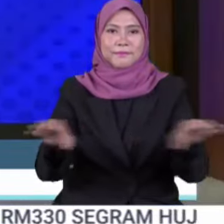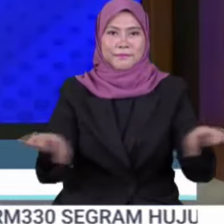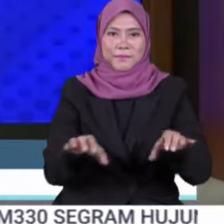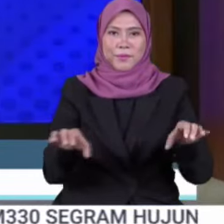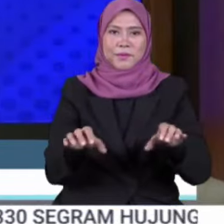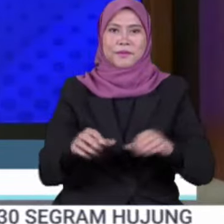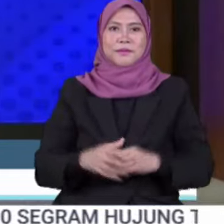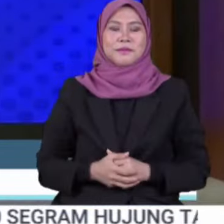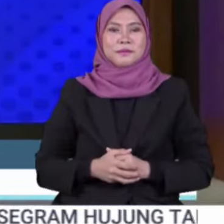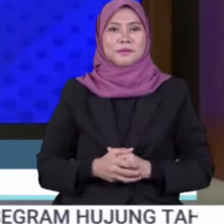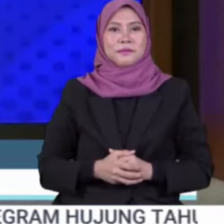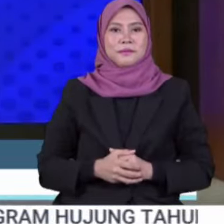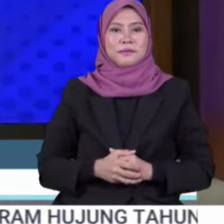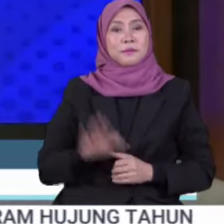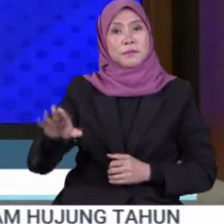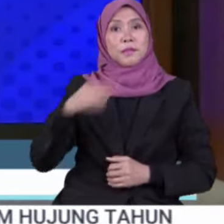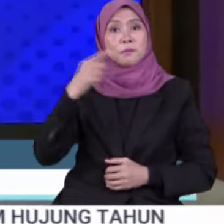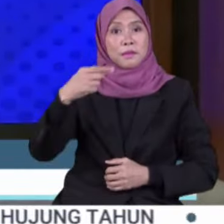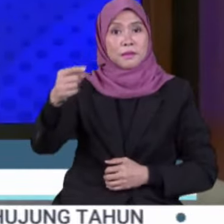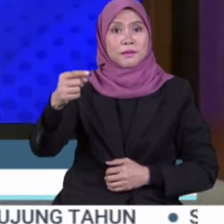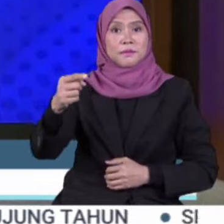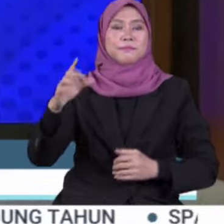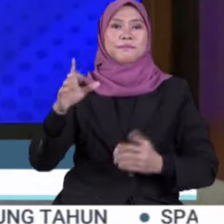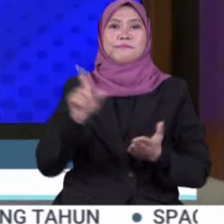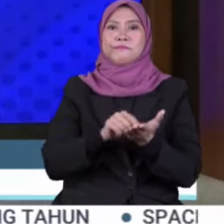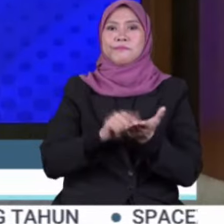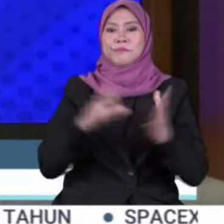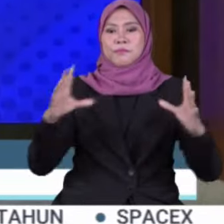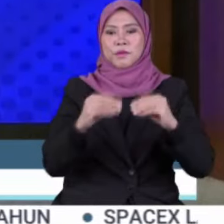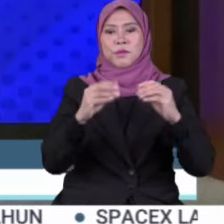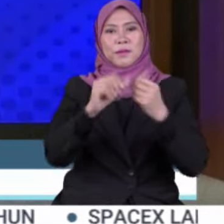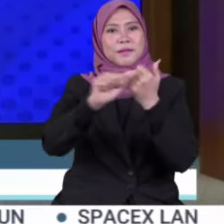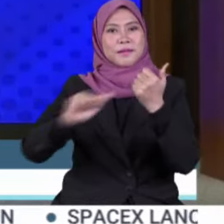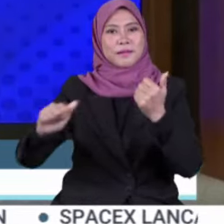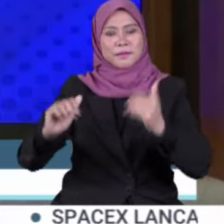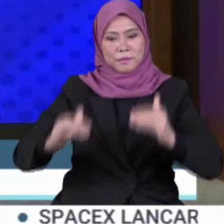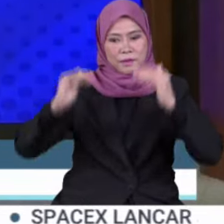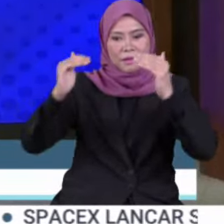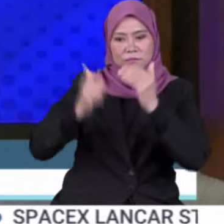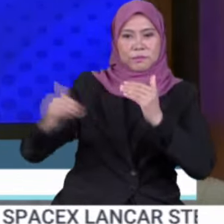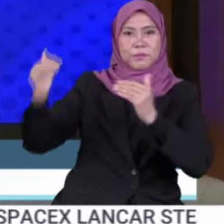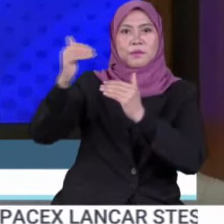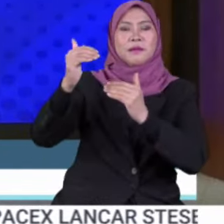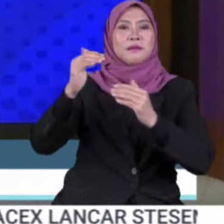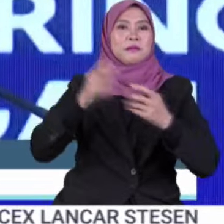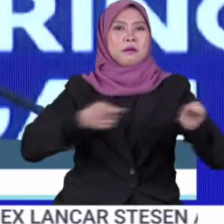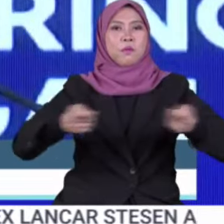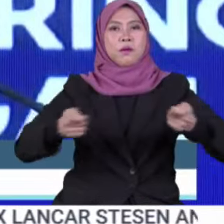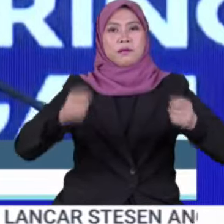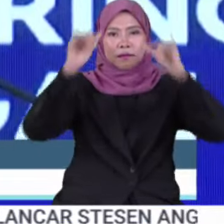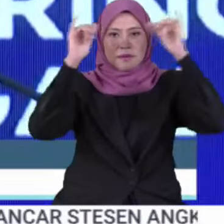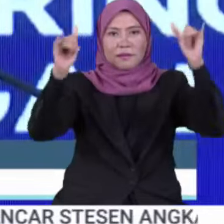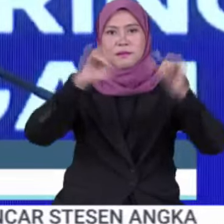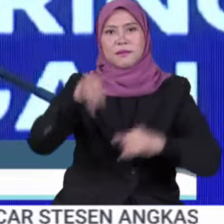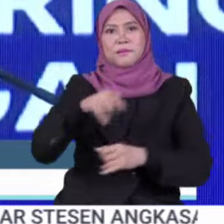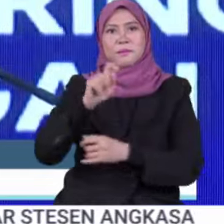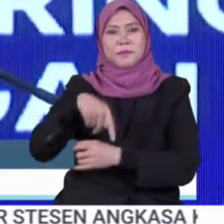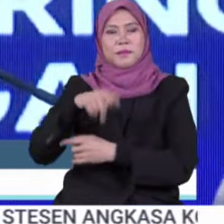dilakukan. Beliau berkata demikian pada sidang media mesyuarat jawatankuasa peringkat tinggi kawalan keganasan